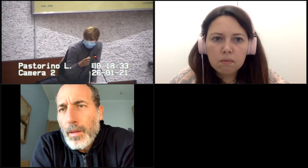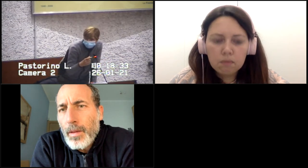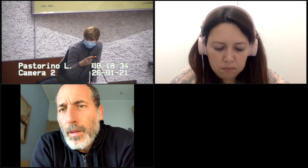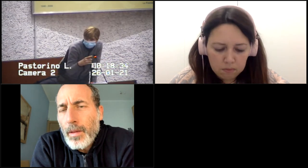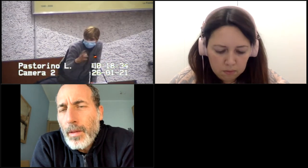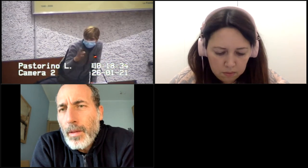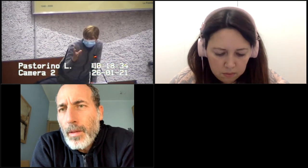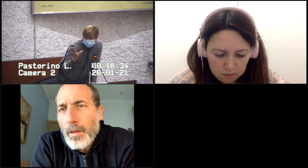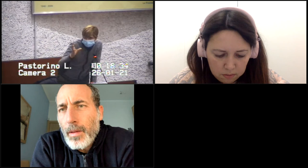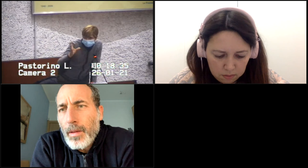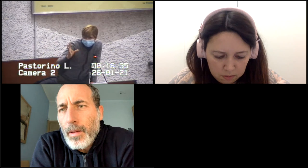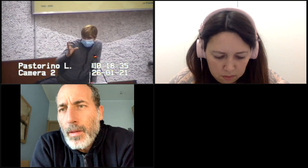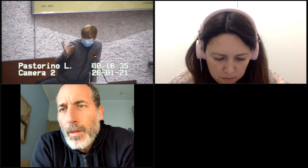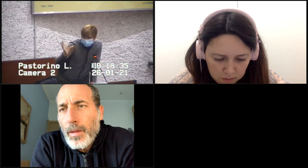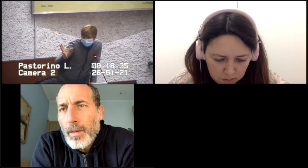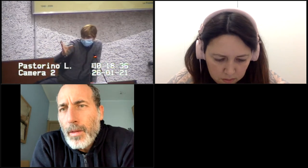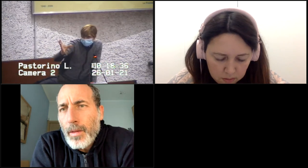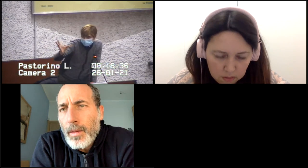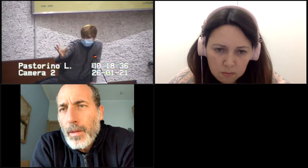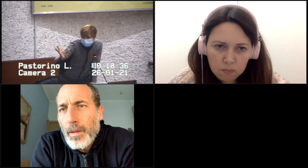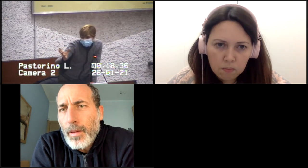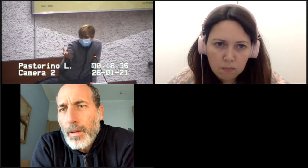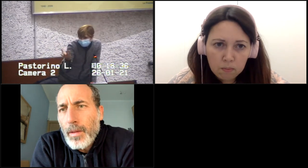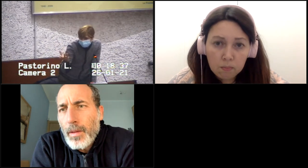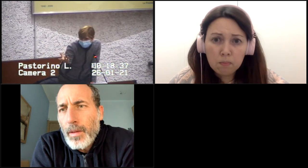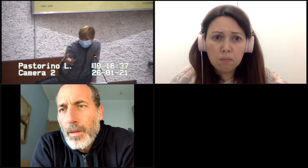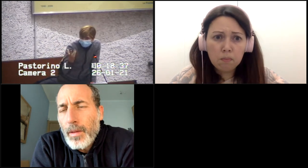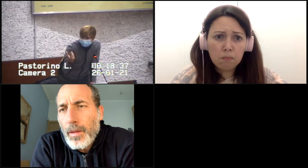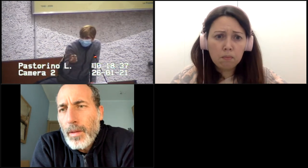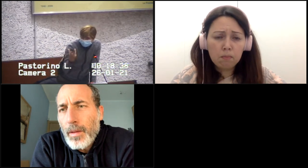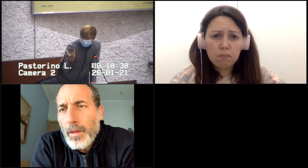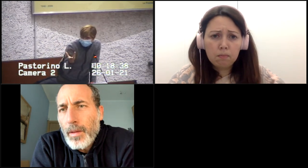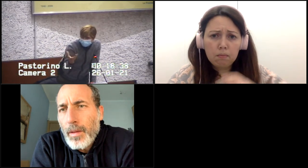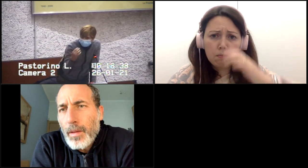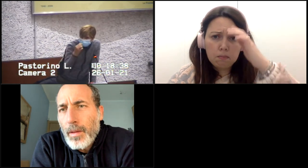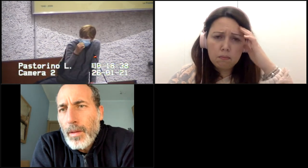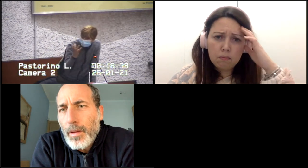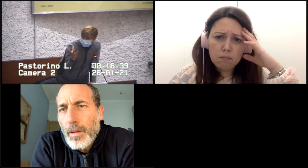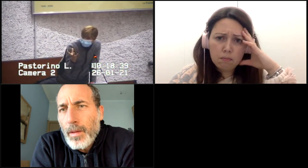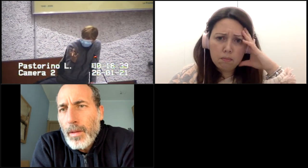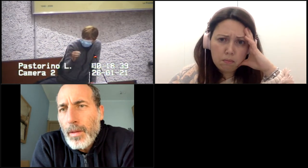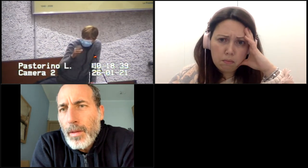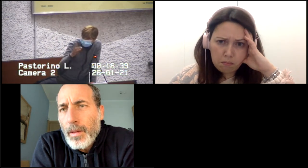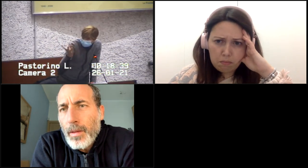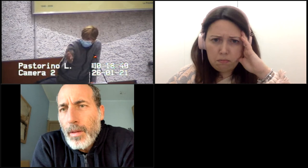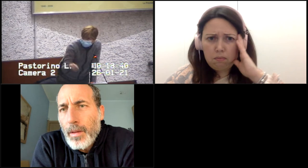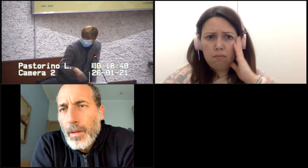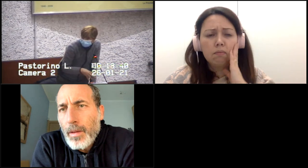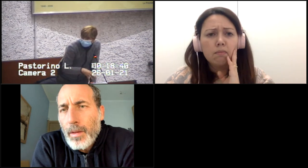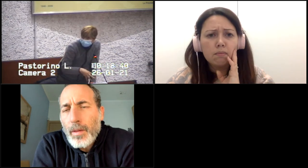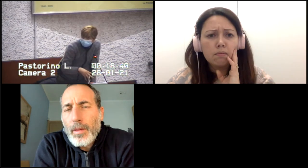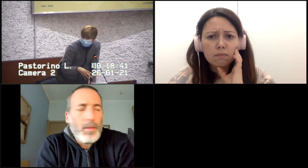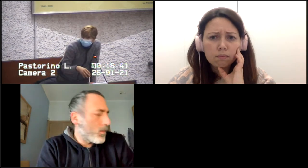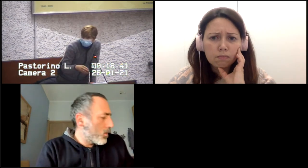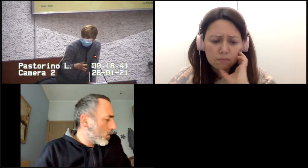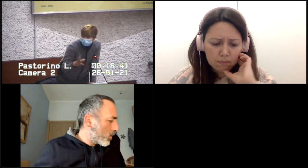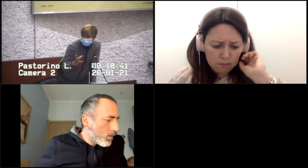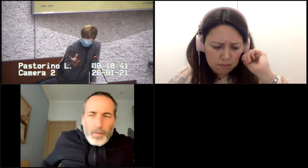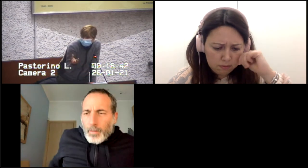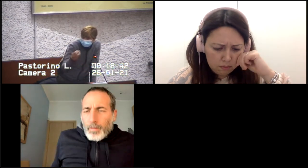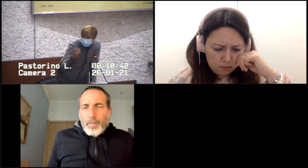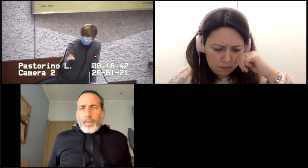la domanda se spettasse all'assessore insomma dare questo giudizio tramite una mail, per